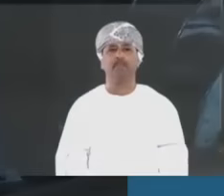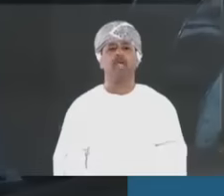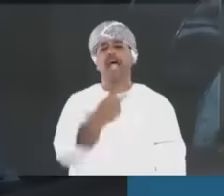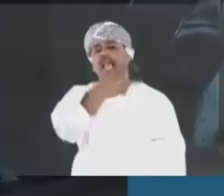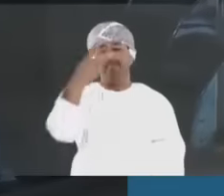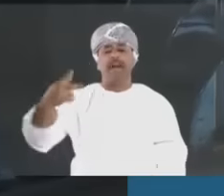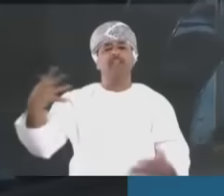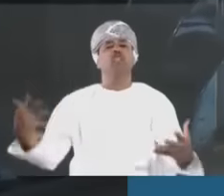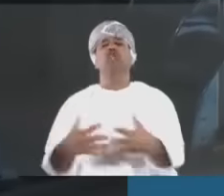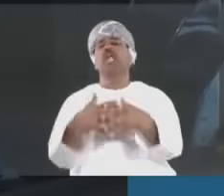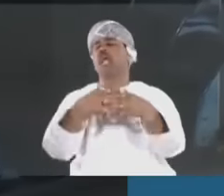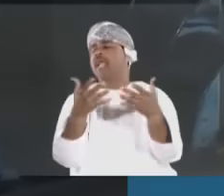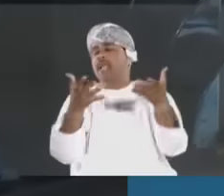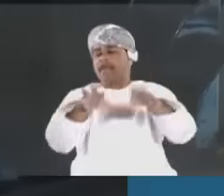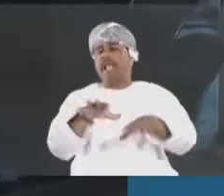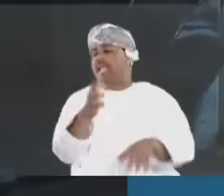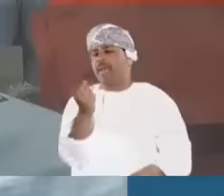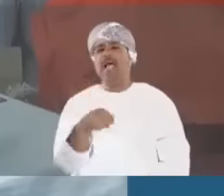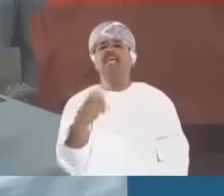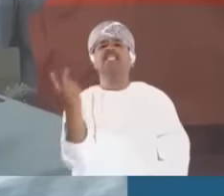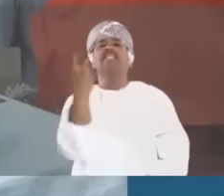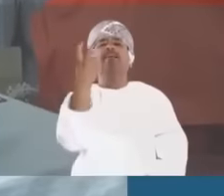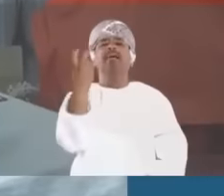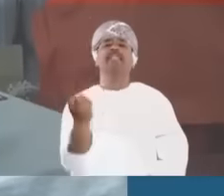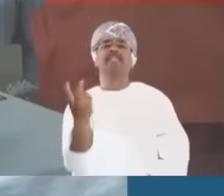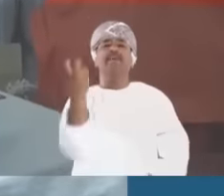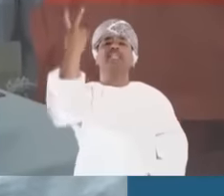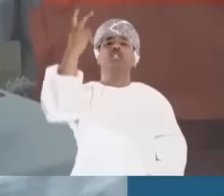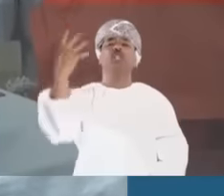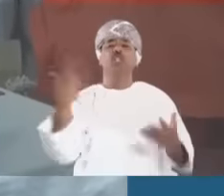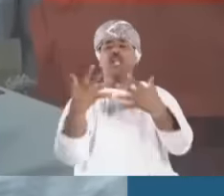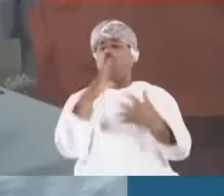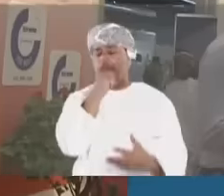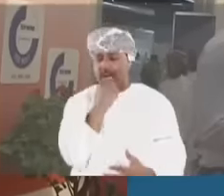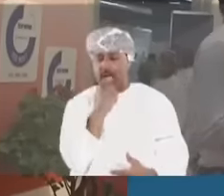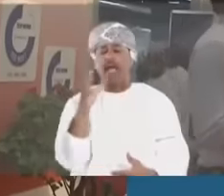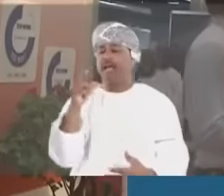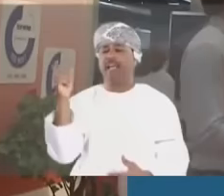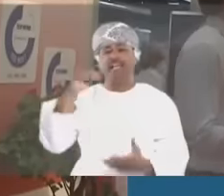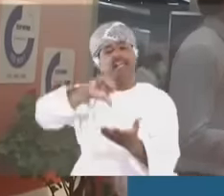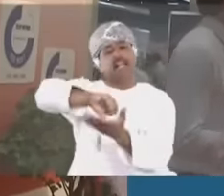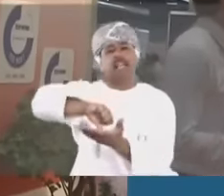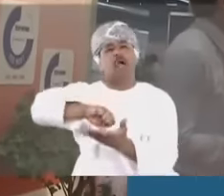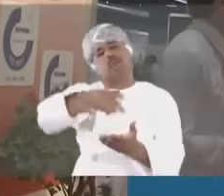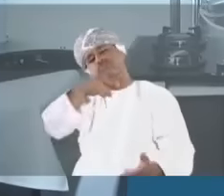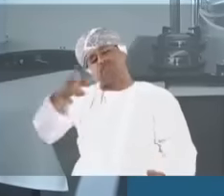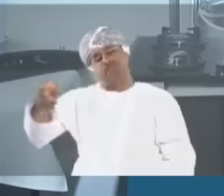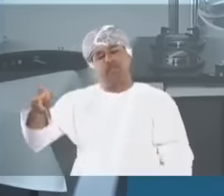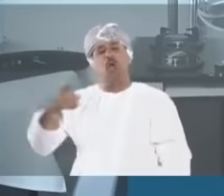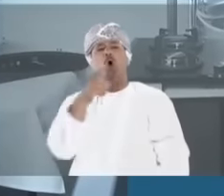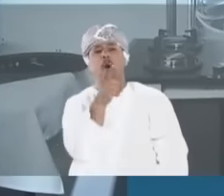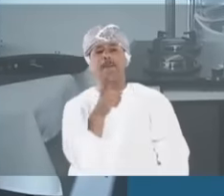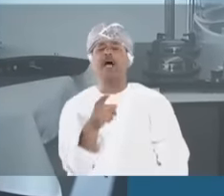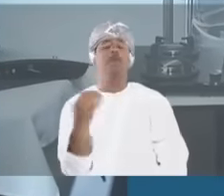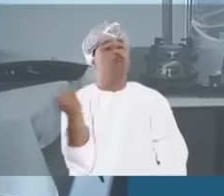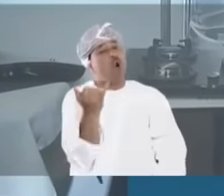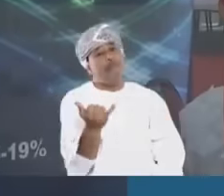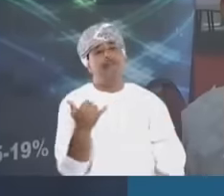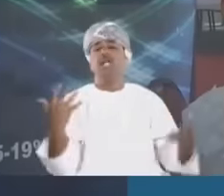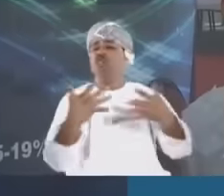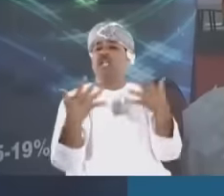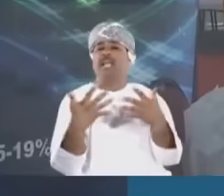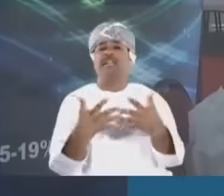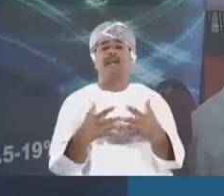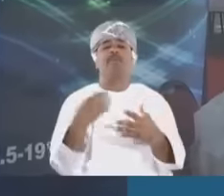المعرض يشارك فيه أكثر من 70 شركة إيرانية تتنوع معروضاتها السلعية، وهو يمثل مناسبة للشركات